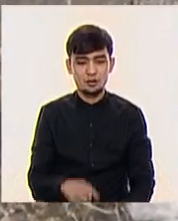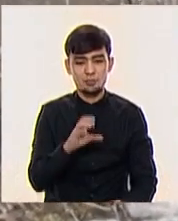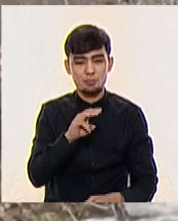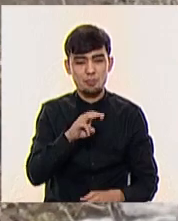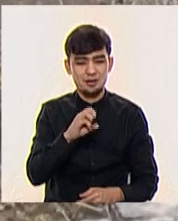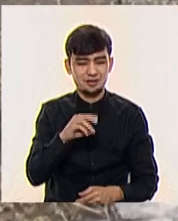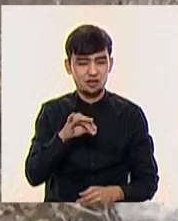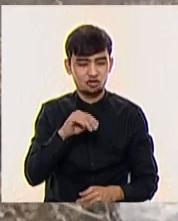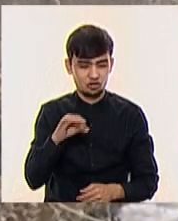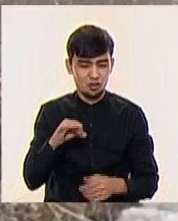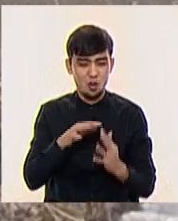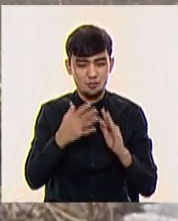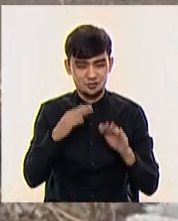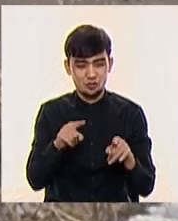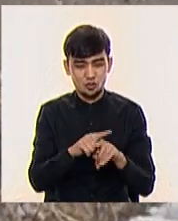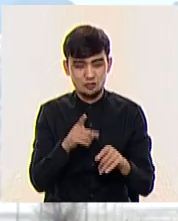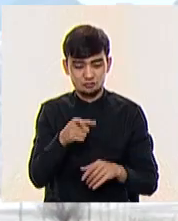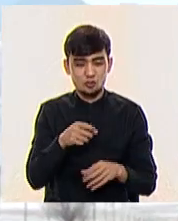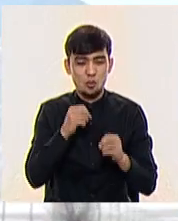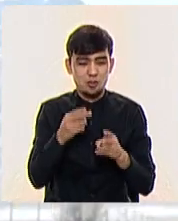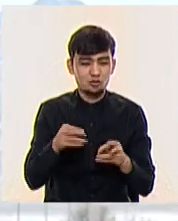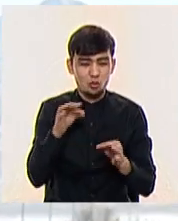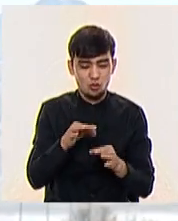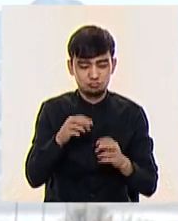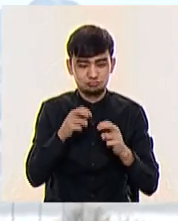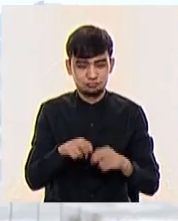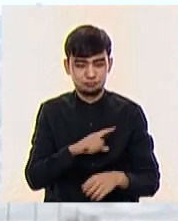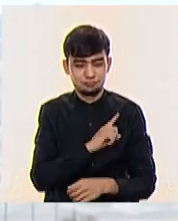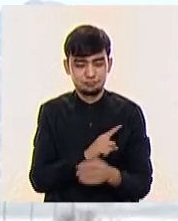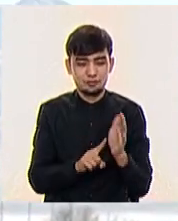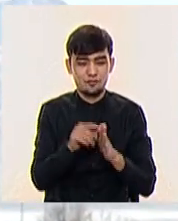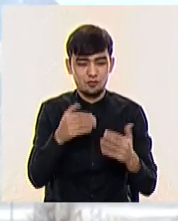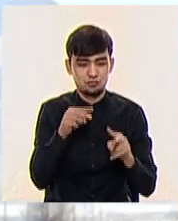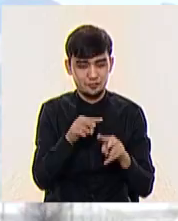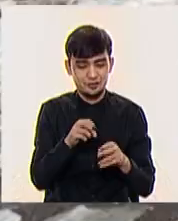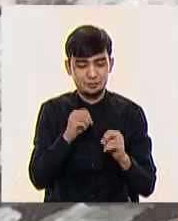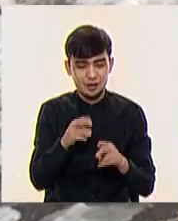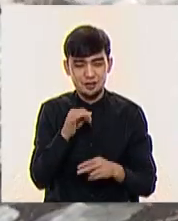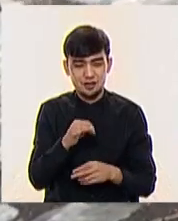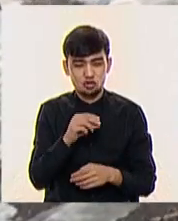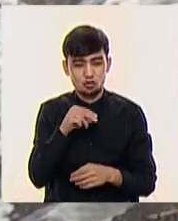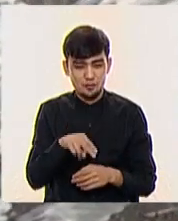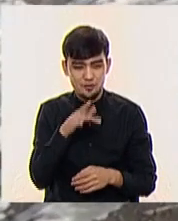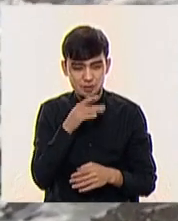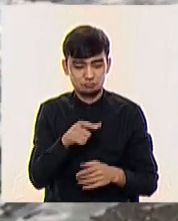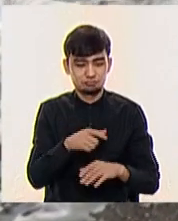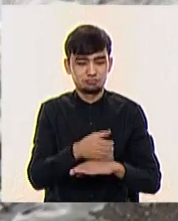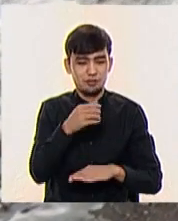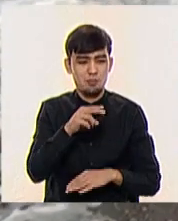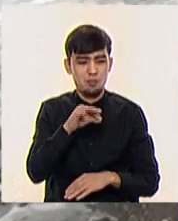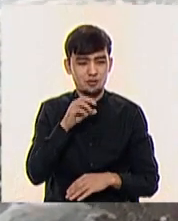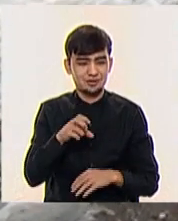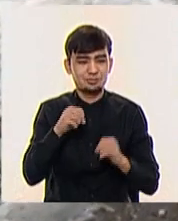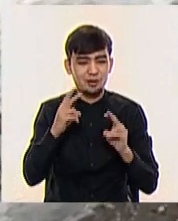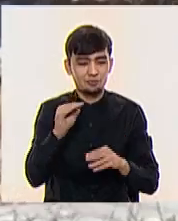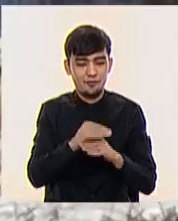Масаншыда қақтығыстан соң бірден елді мекендердегі қауіпсіздік шаралары да күшейтілді. Ауданда төтенше жағдай жарияланып, ауылдар арасына блокбекеттер қойылды. Ал саяси